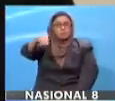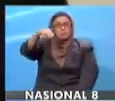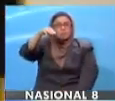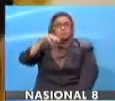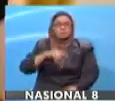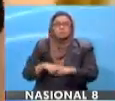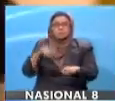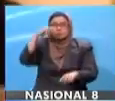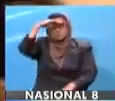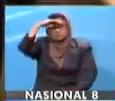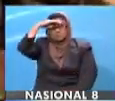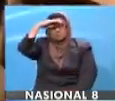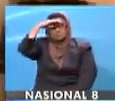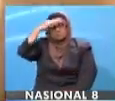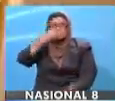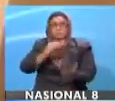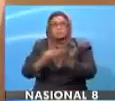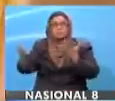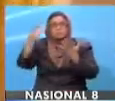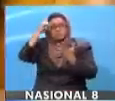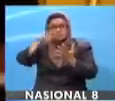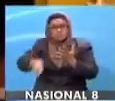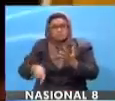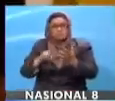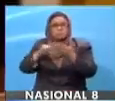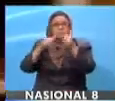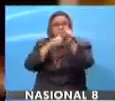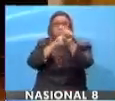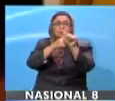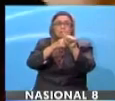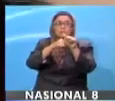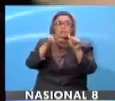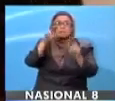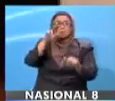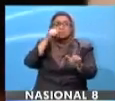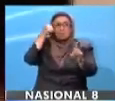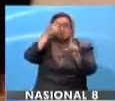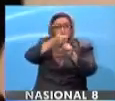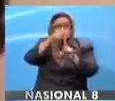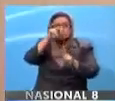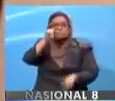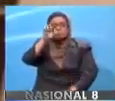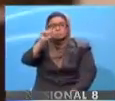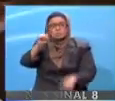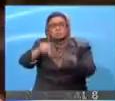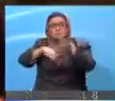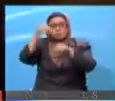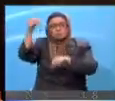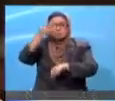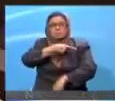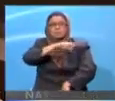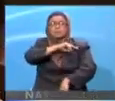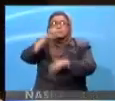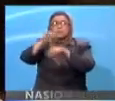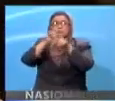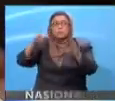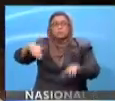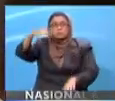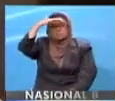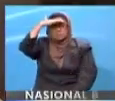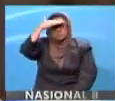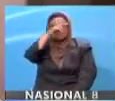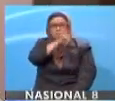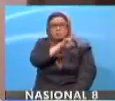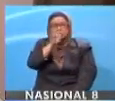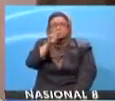mematuhi arahan notis yang dikeluarkan Penolong Pegawai Kementerian Perdagangan Dalam Negeri, Koperasi dan Kepengenaan KPDNKK Johor pada 27